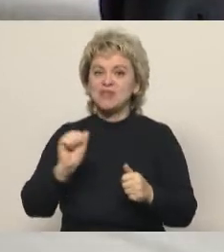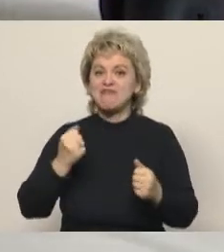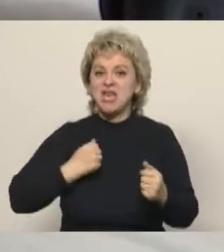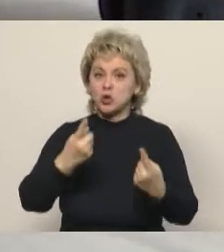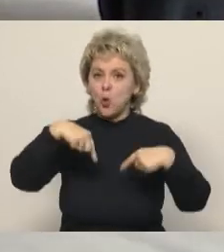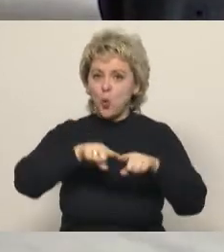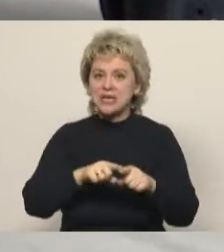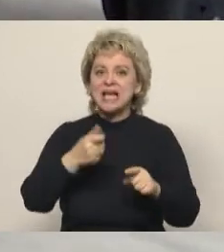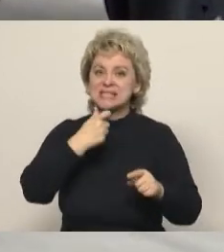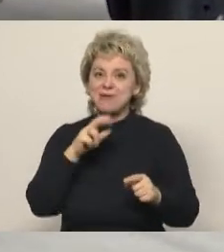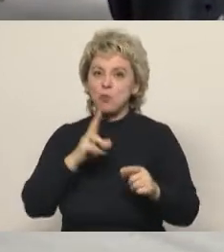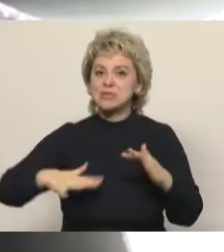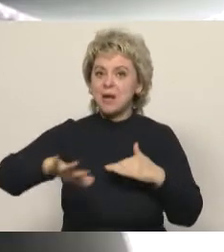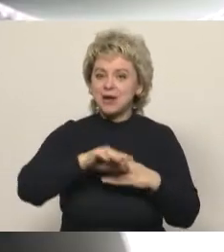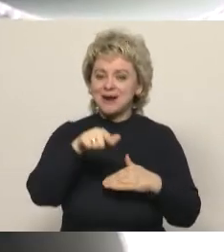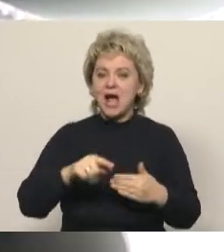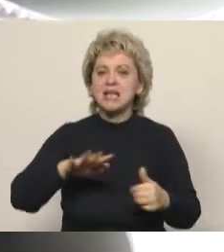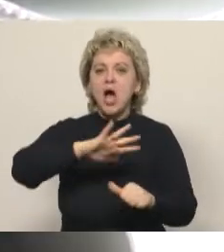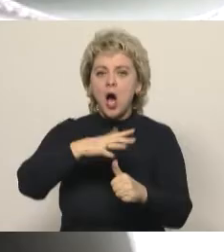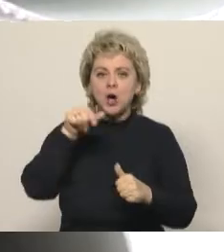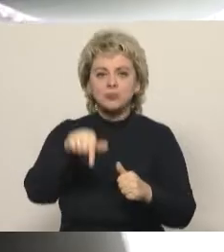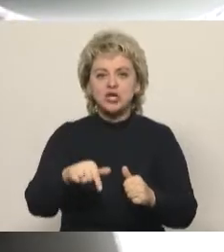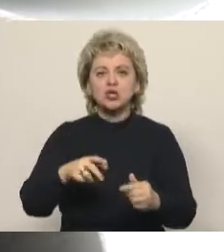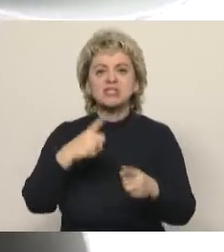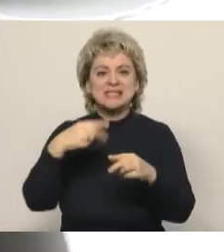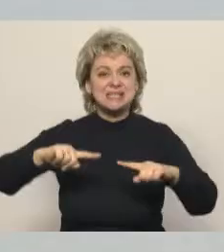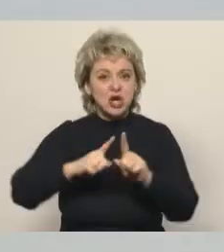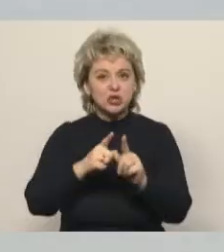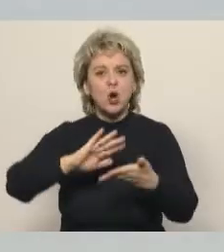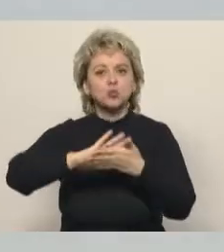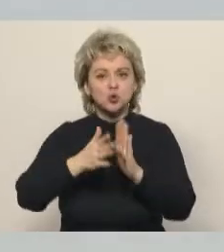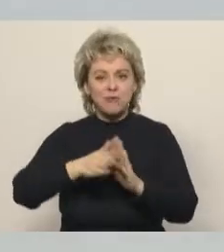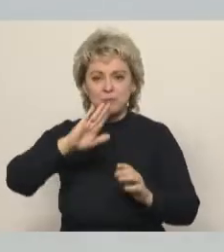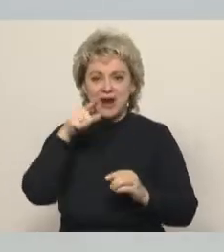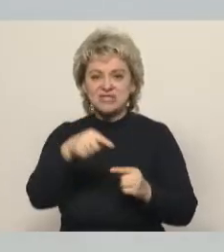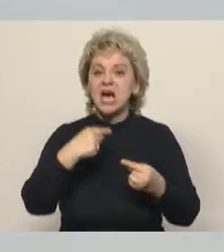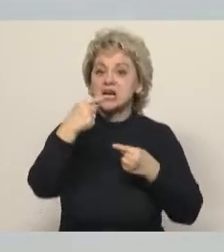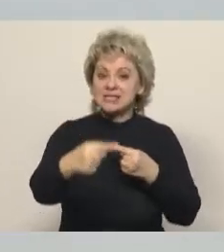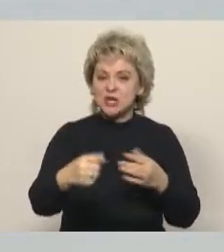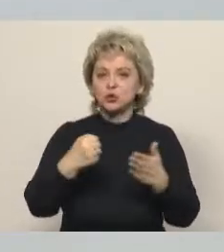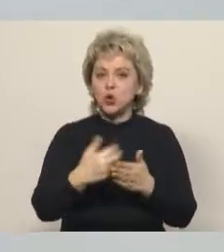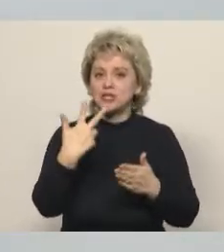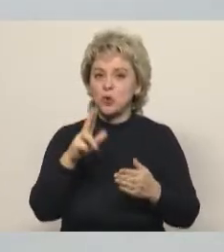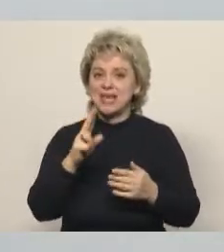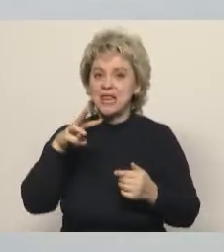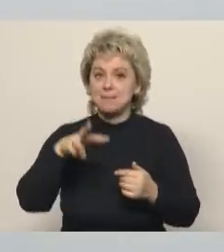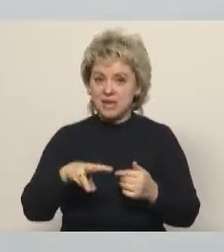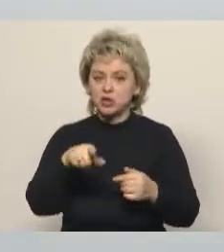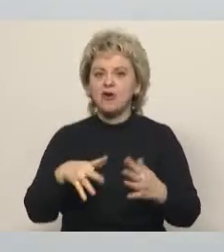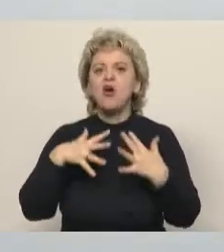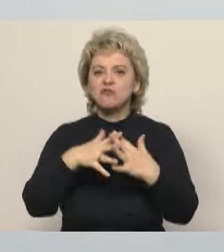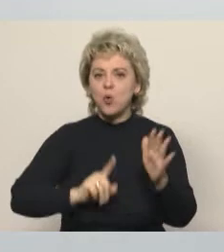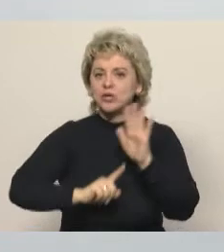военного округа в Ставропольском крае. Летающие объекты и бронетехника условного противника на расстоянии до 3 километров. В